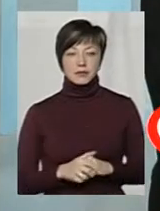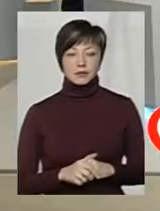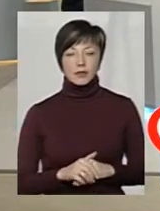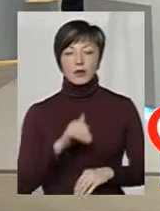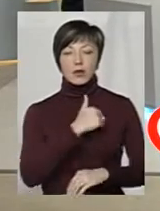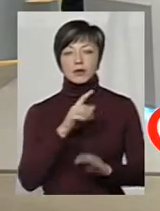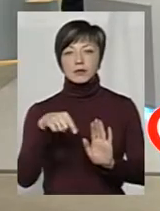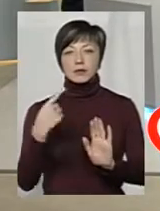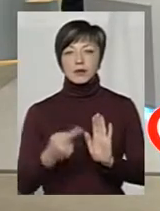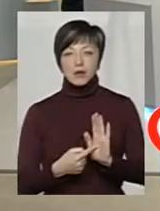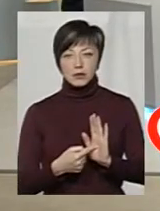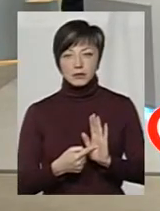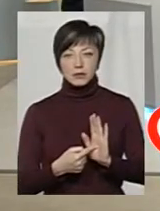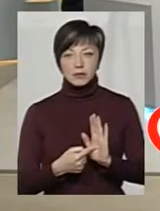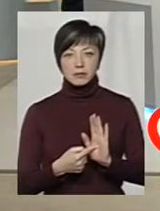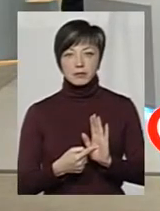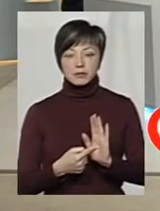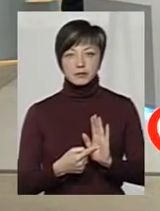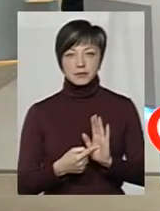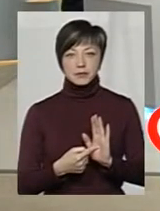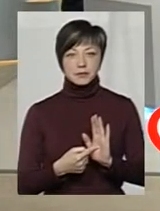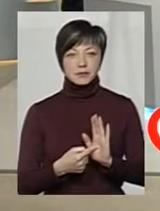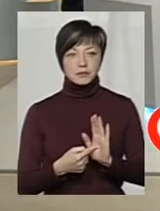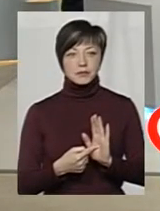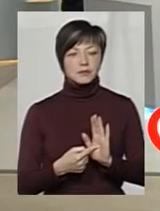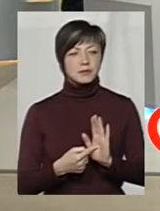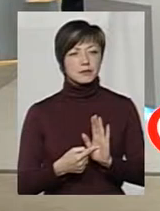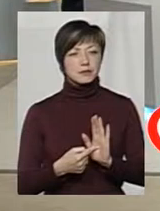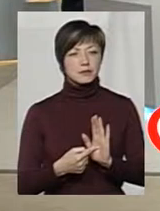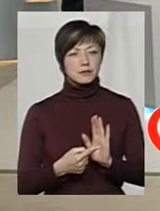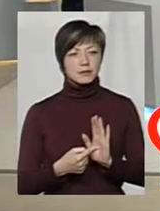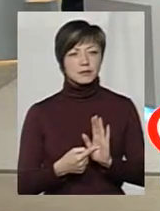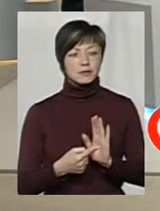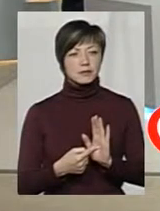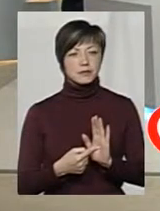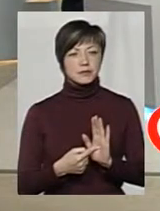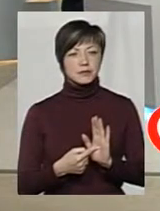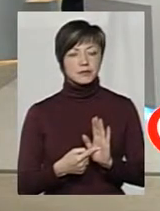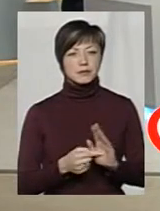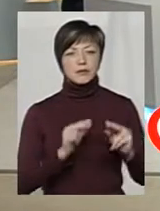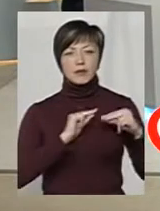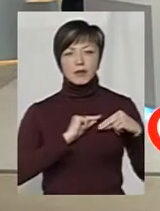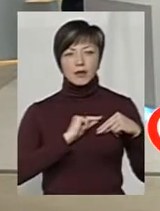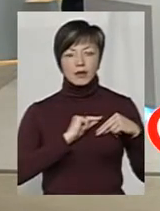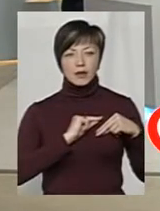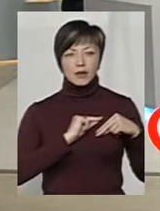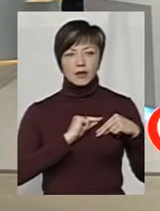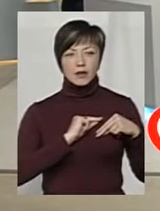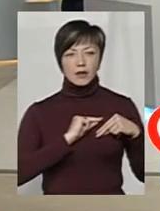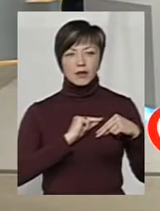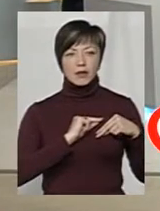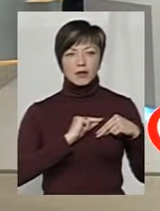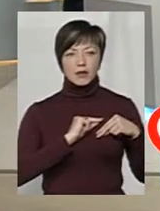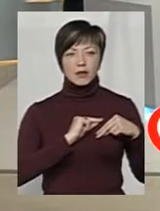хотів би запитати, от Чемілівці, за Чемілівці балакають, так? От я працюю в Чемілівці, так? 4